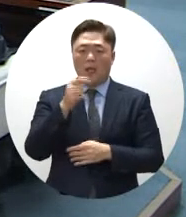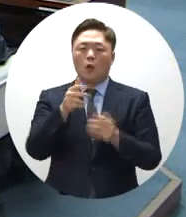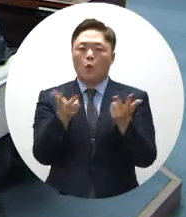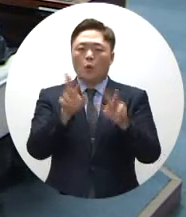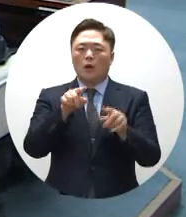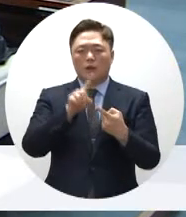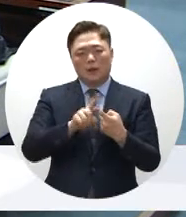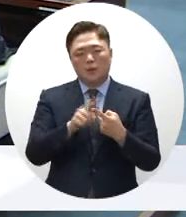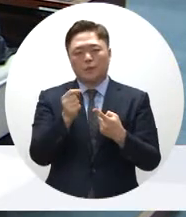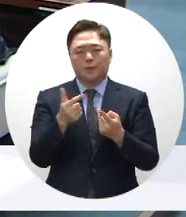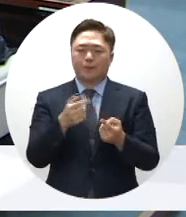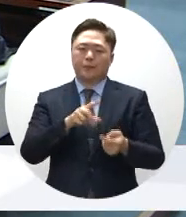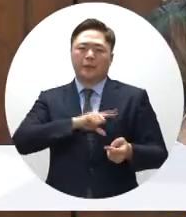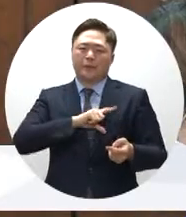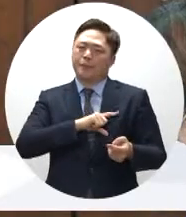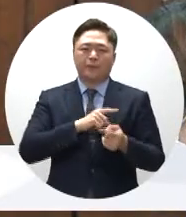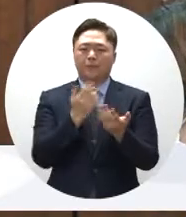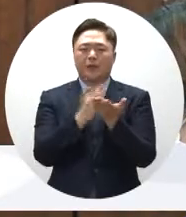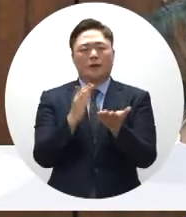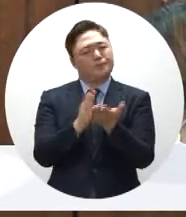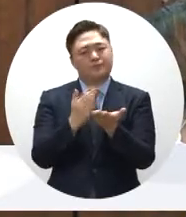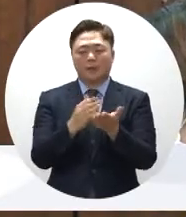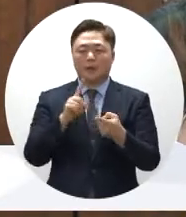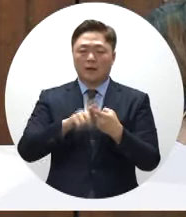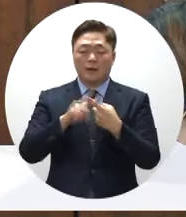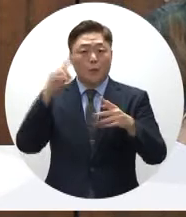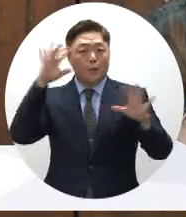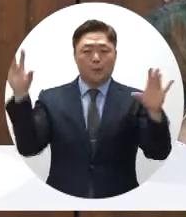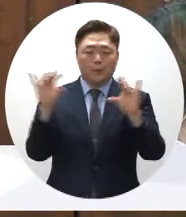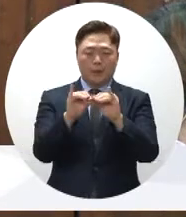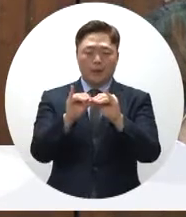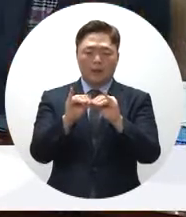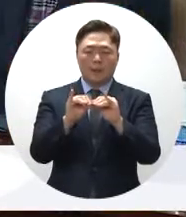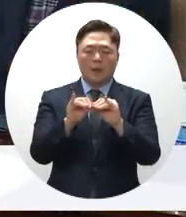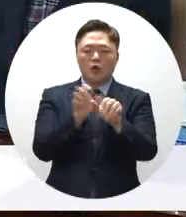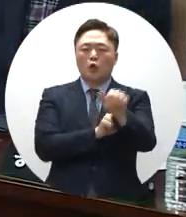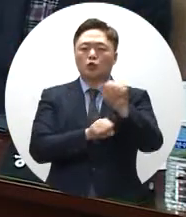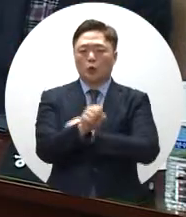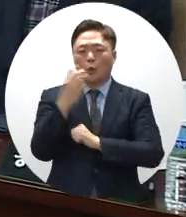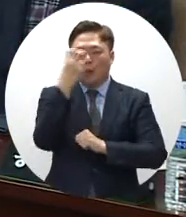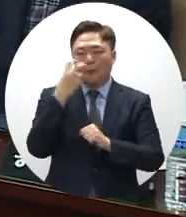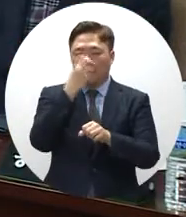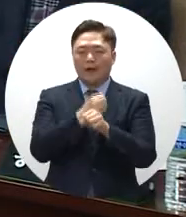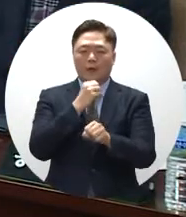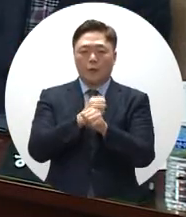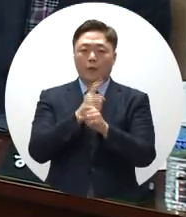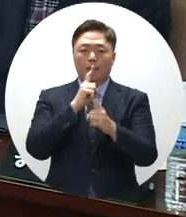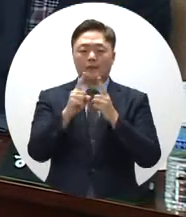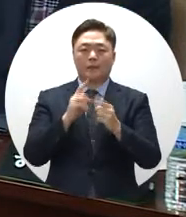군민의 의견과 공론화 과정을 거쳐 군민 정서에 부합하는 합리적인 방안을 적극 검토할 것을